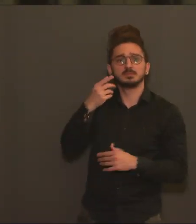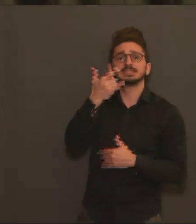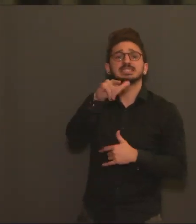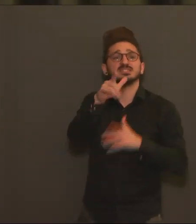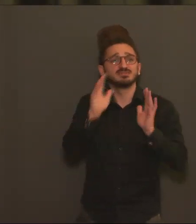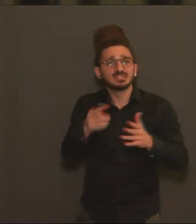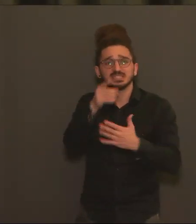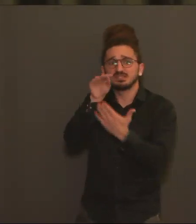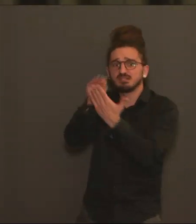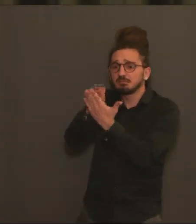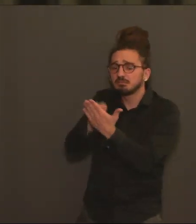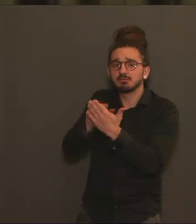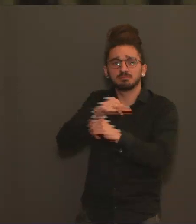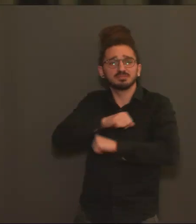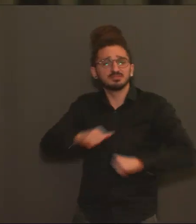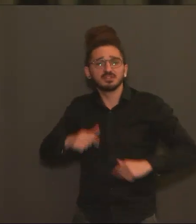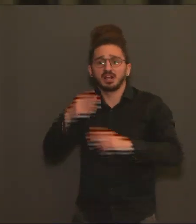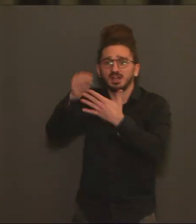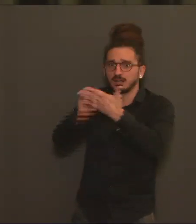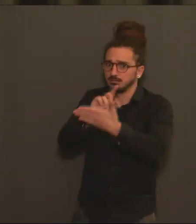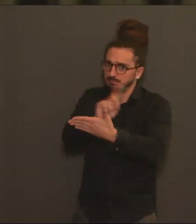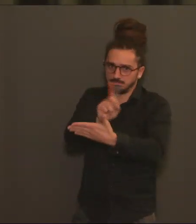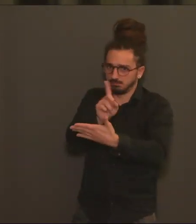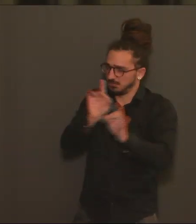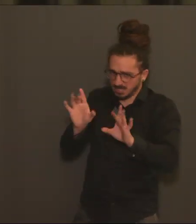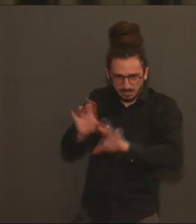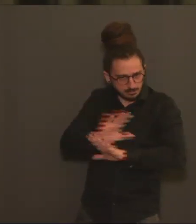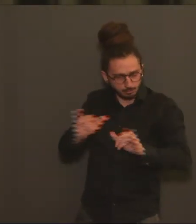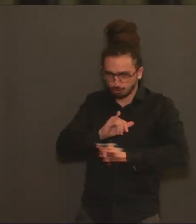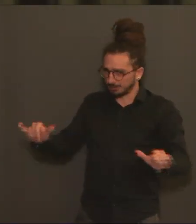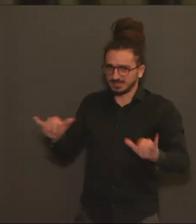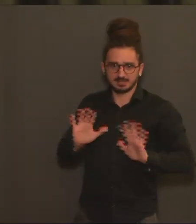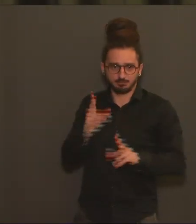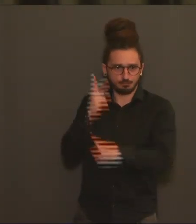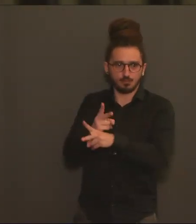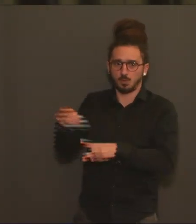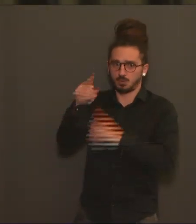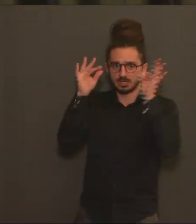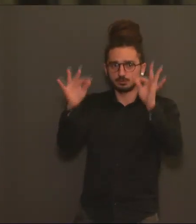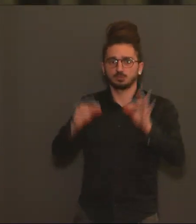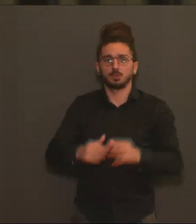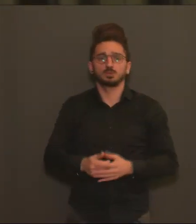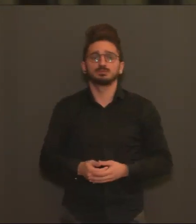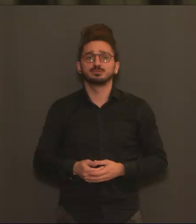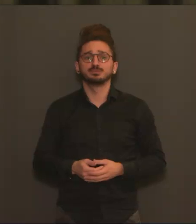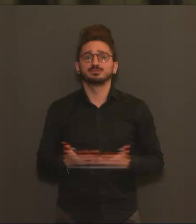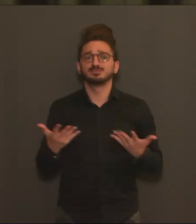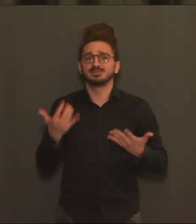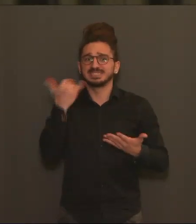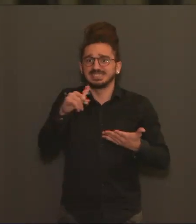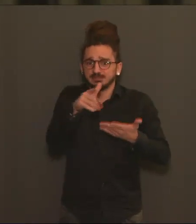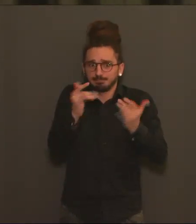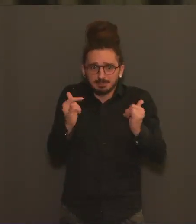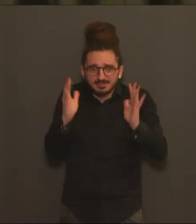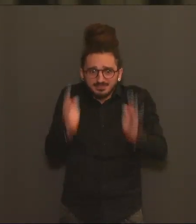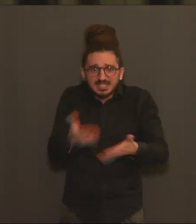a tous déjà arrivé de recevoir un mail et de quand même cliquer sur un lien, même s'il ne fallait pas le faire, ou quand même compléter quelques données. Donc, que faire si